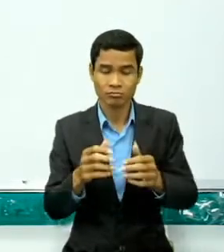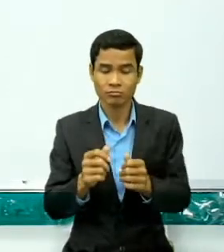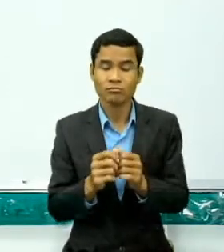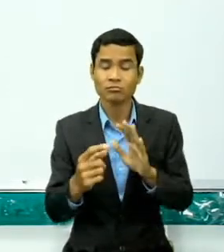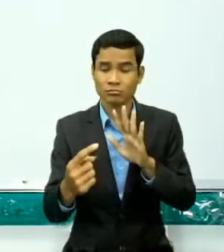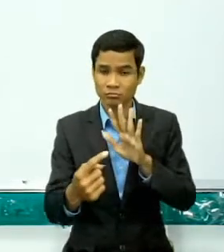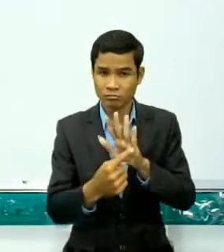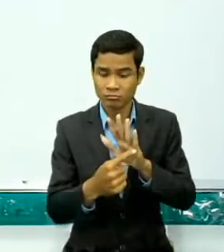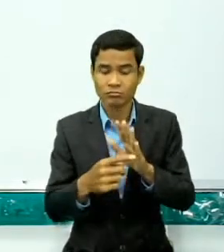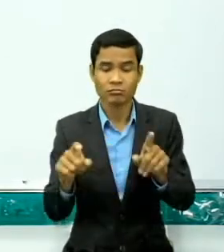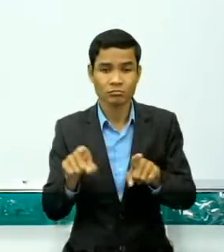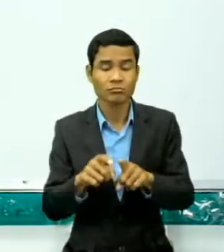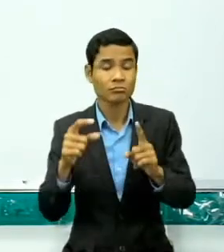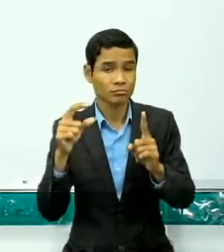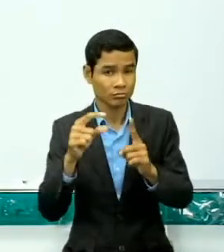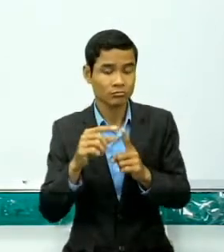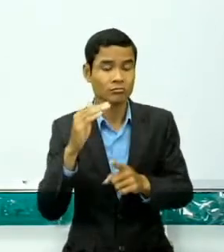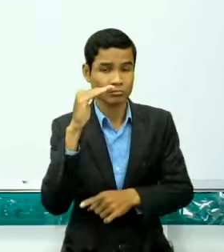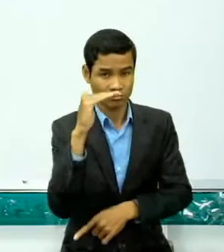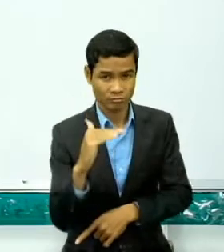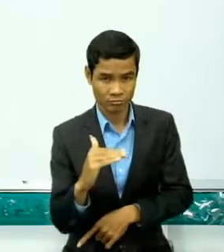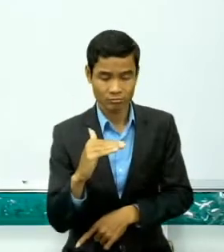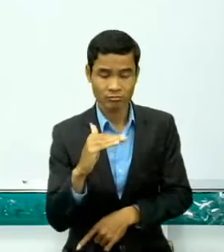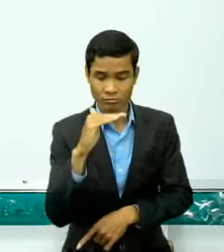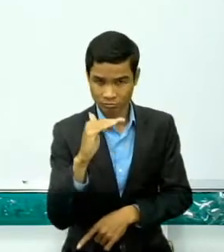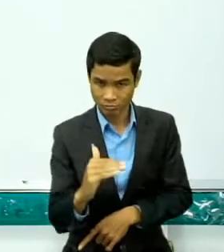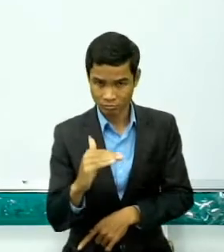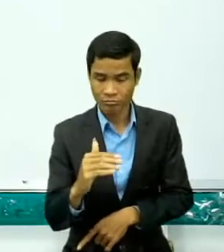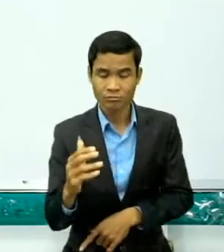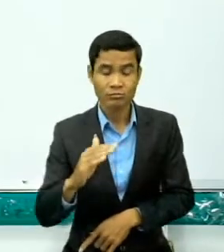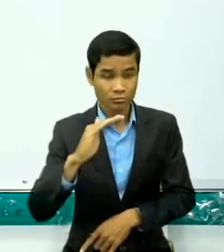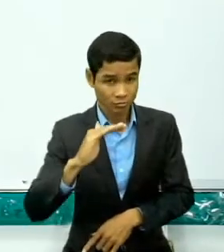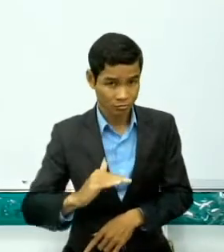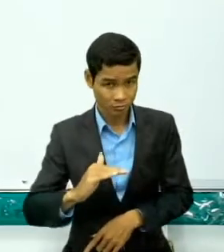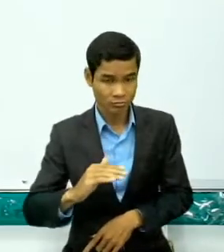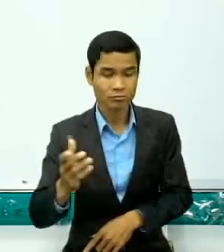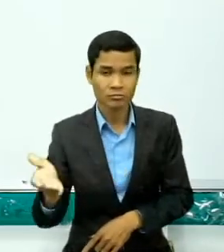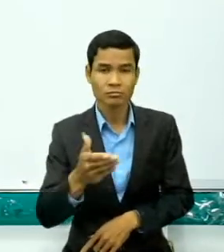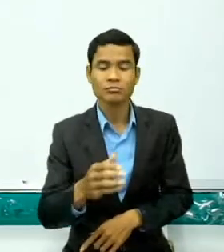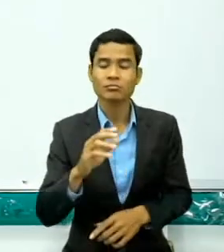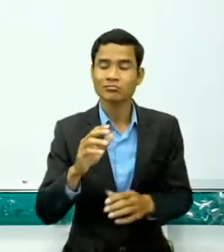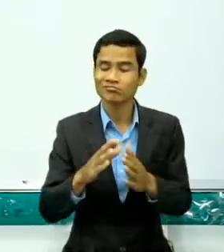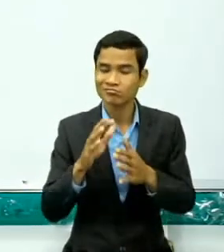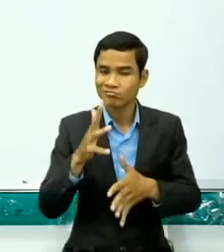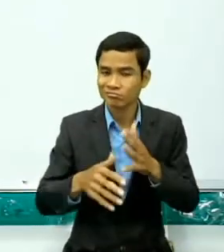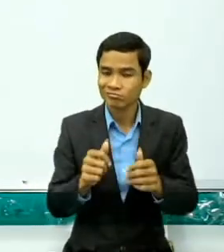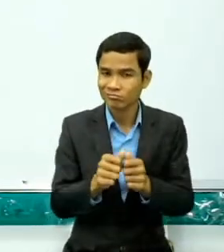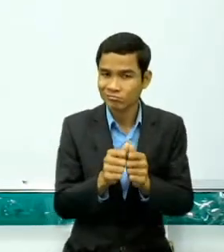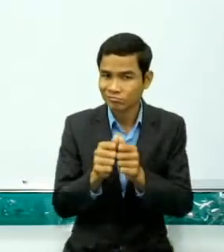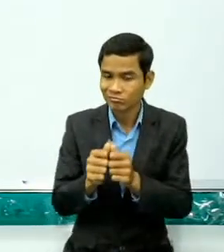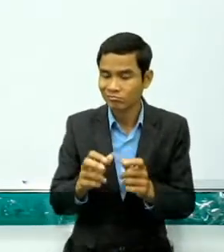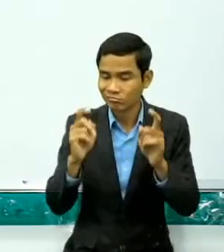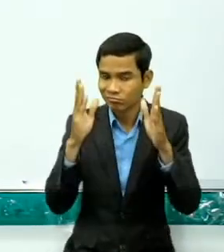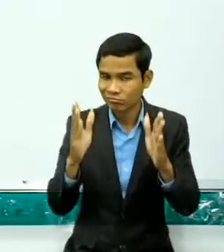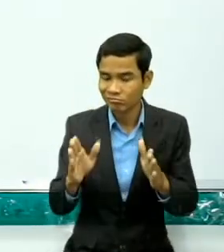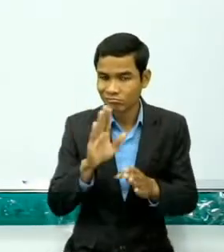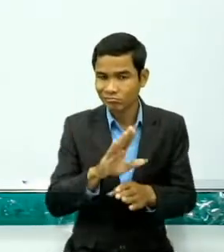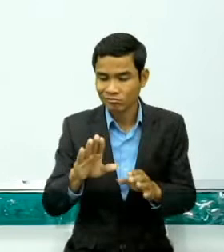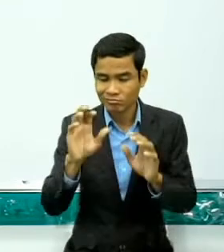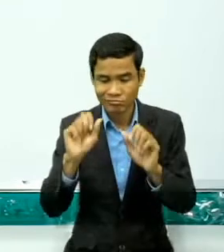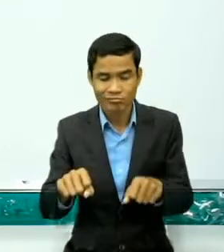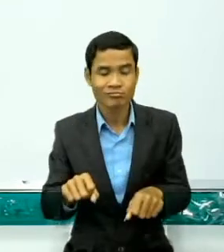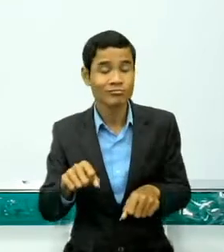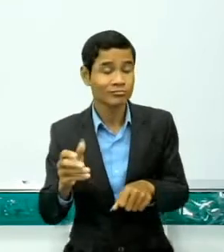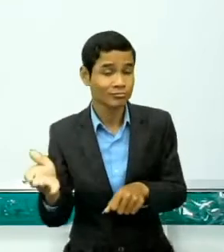ស្រាក់អឺដូចជាពាកតឿចាអរគុណកូនកូនឥឡូវកូនកូនចូលរួមធ្វើសញ្ញាចាដោយខ្លួនដោយខ្